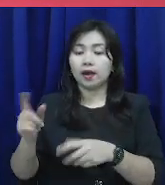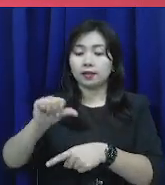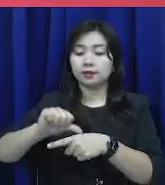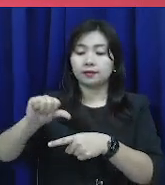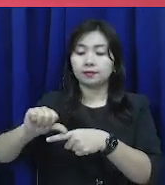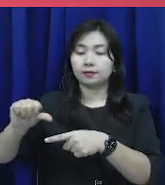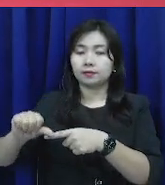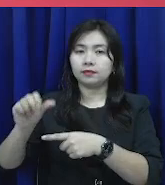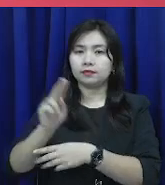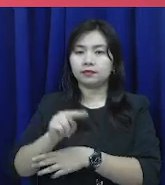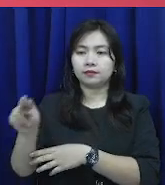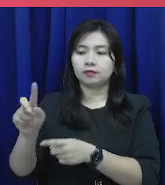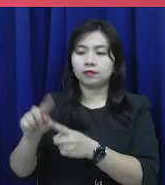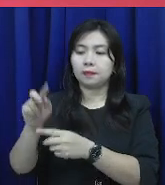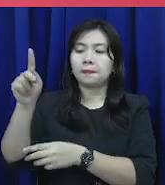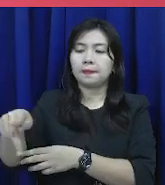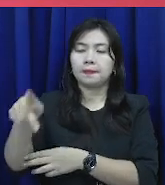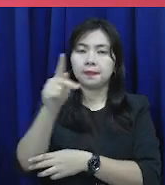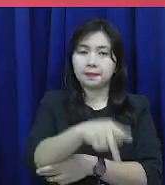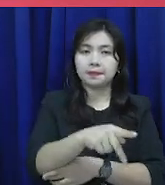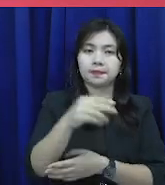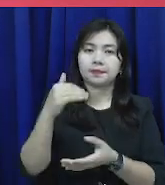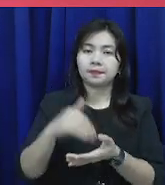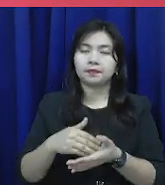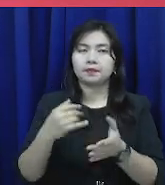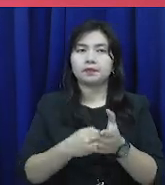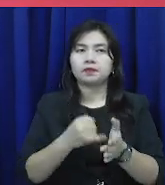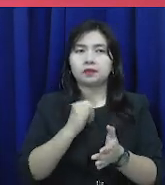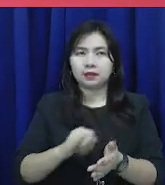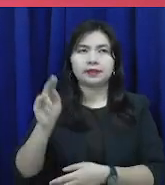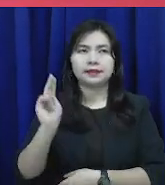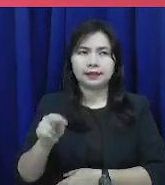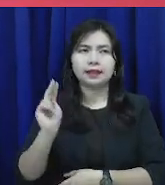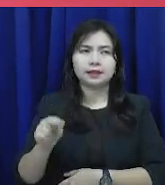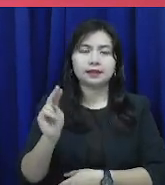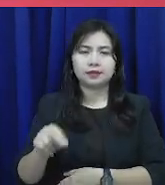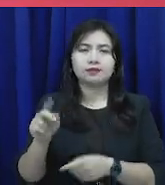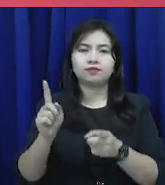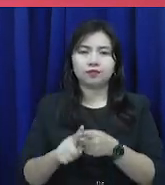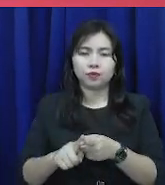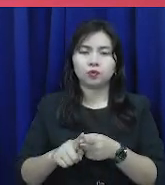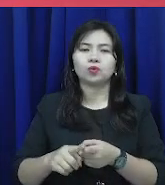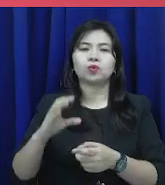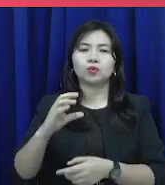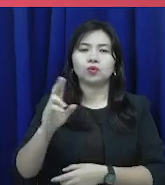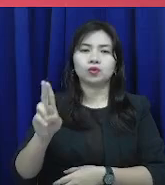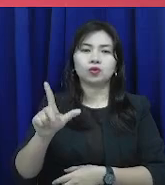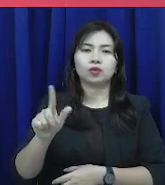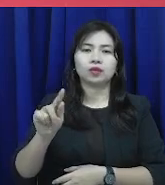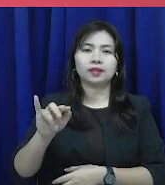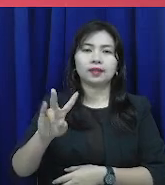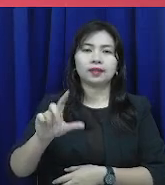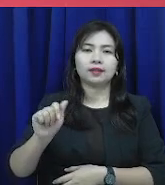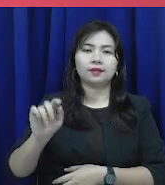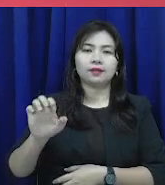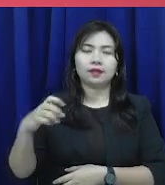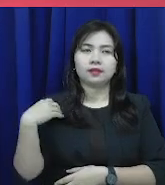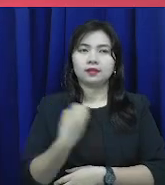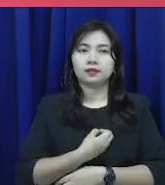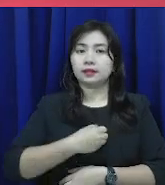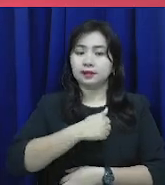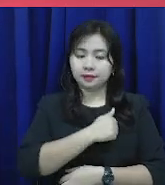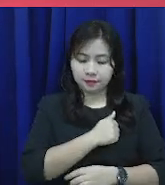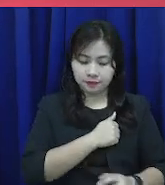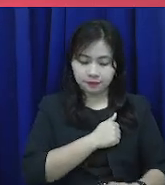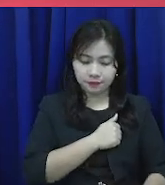be sown we near it is really necessary to cultivate ourselves you see it